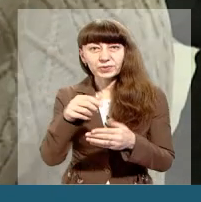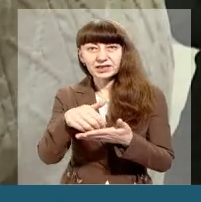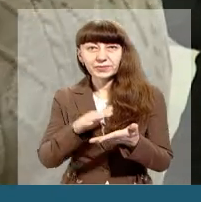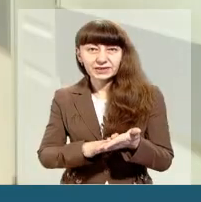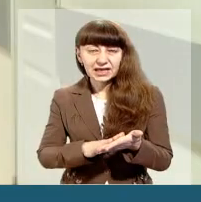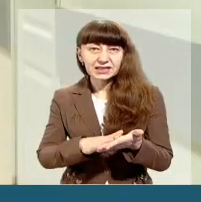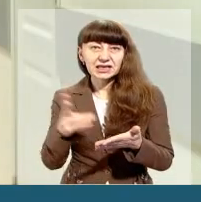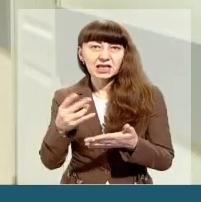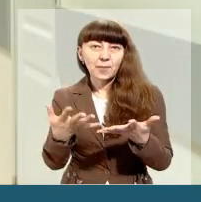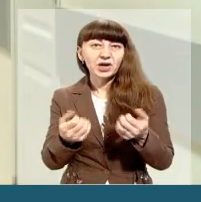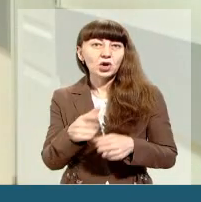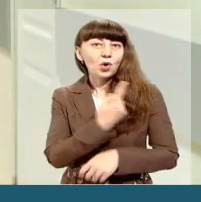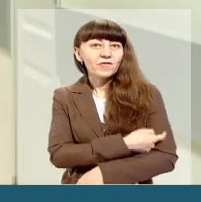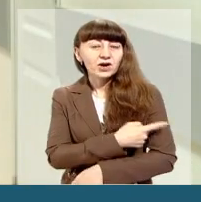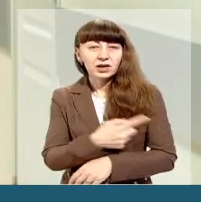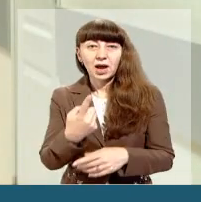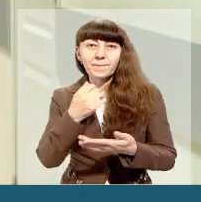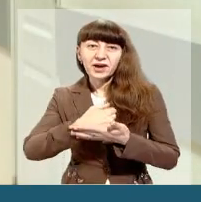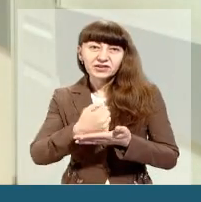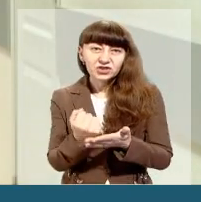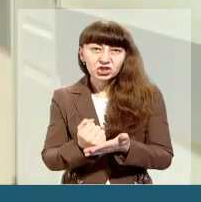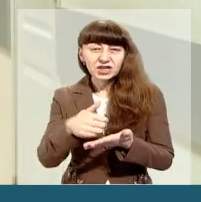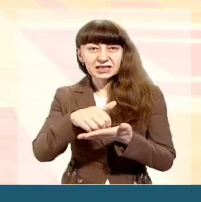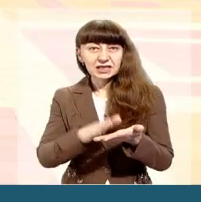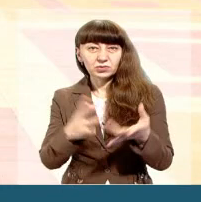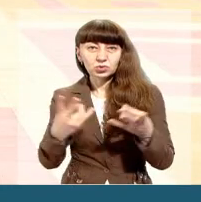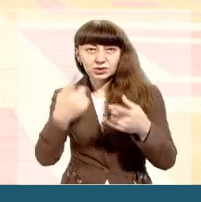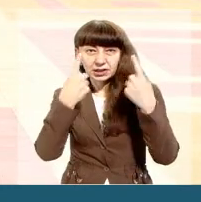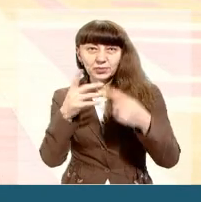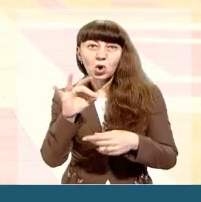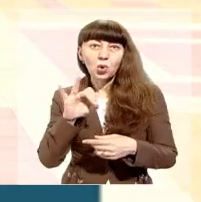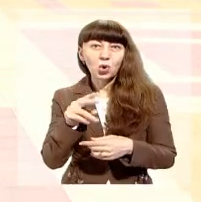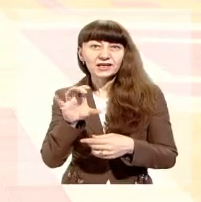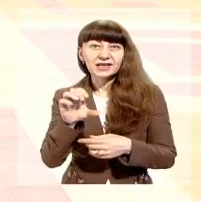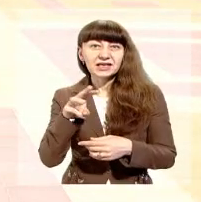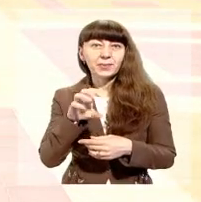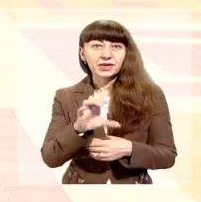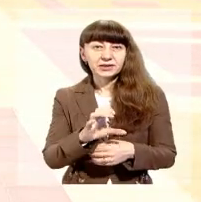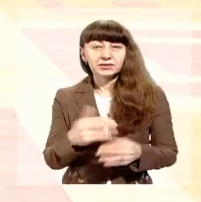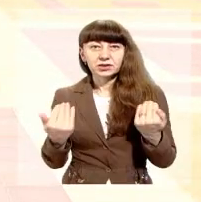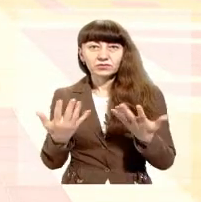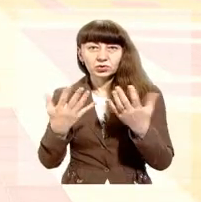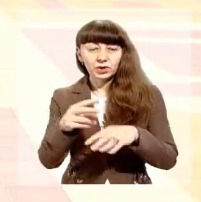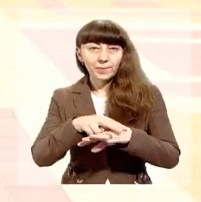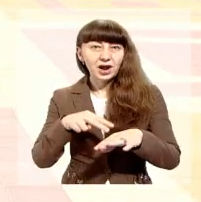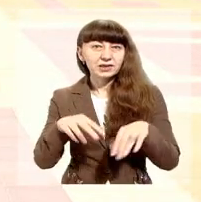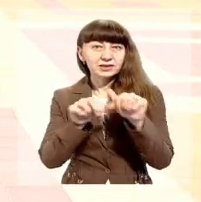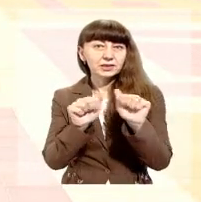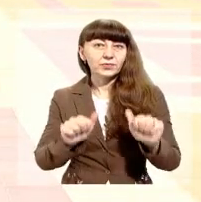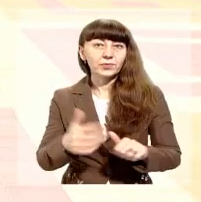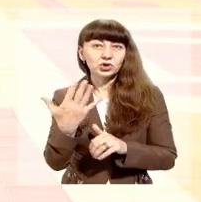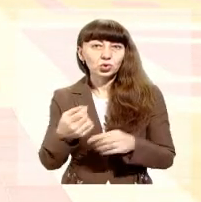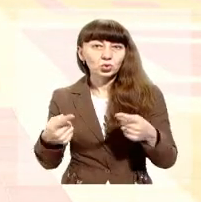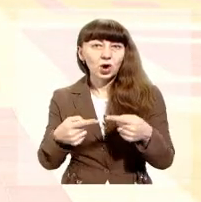прием. Для подтверждения записи необходимо сообщить код из СМС. На сегодняшний день департаментом полиции зарегистрировано